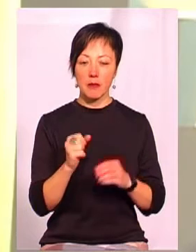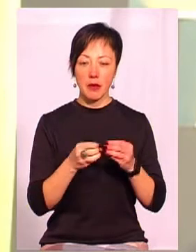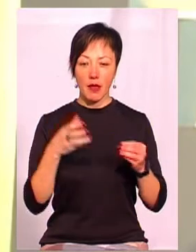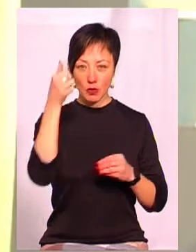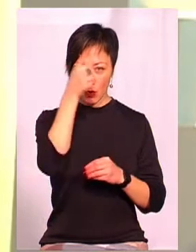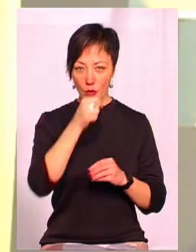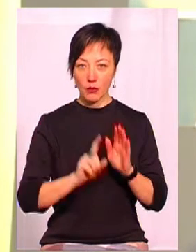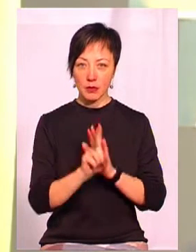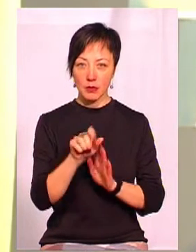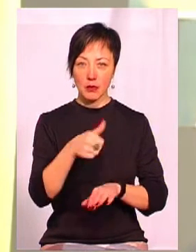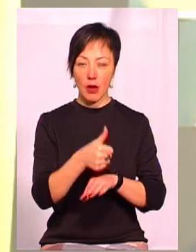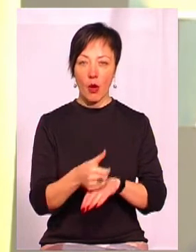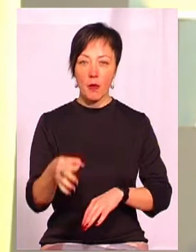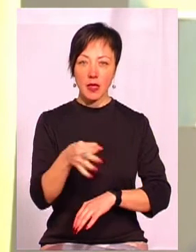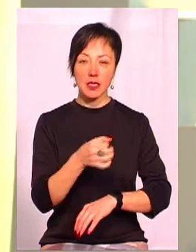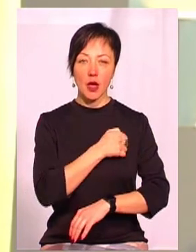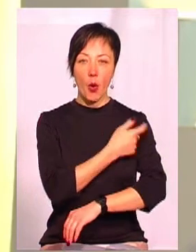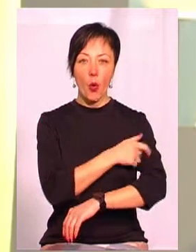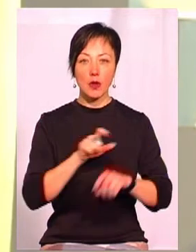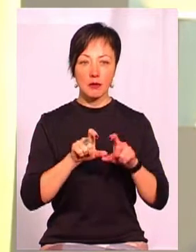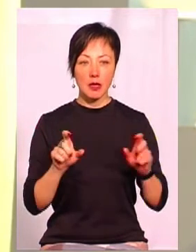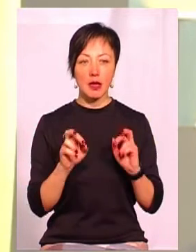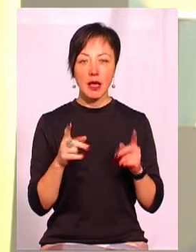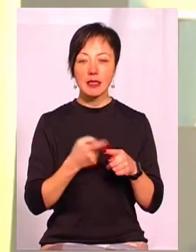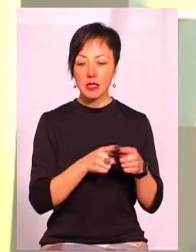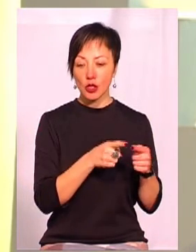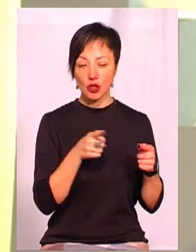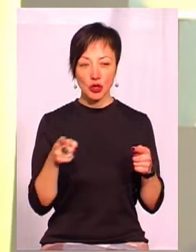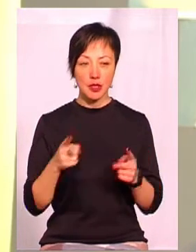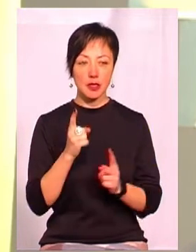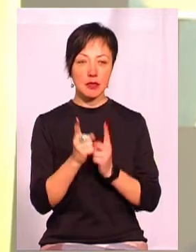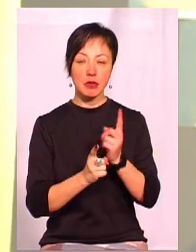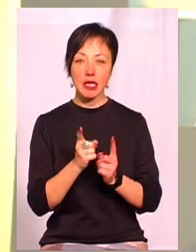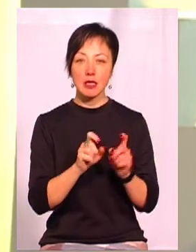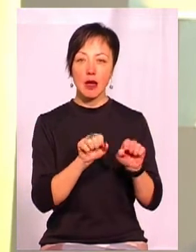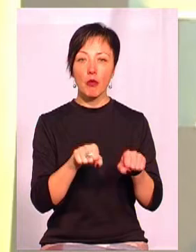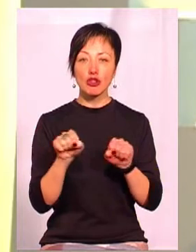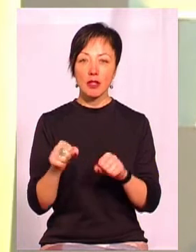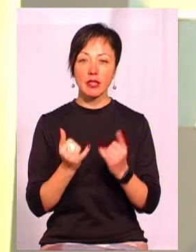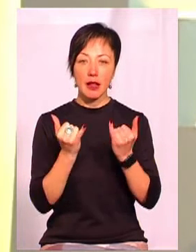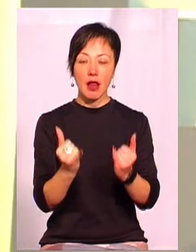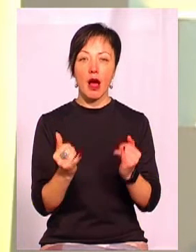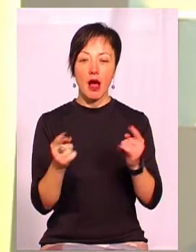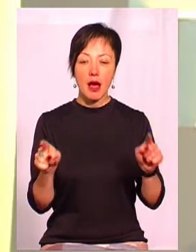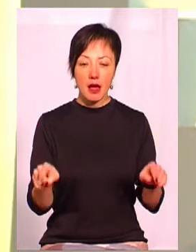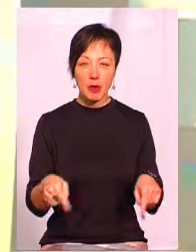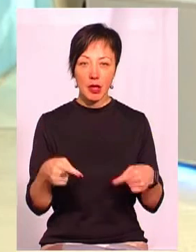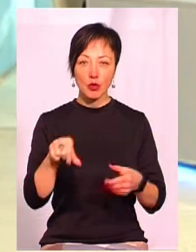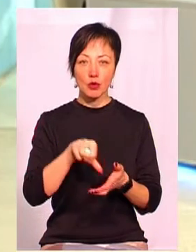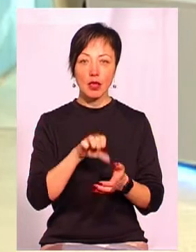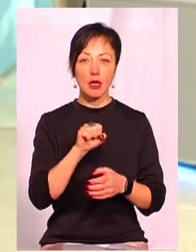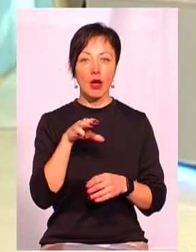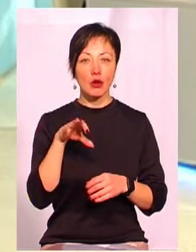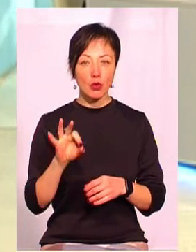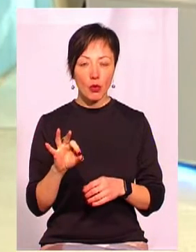очолюєте госпіталь обласний, так? От наскільки за цей час змінилися можливості для реабілітації учасників